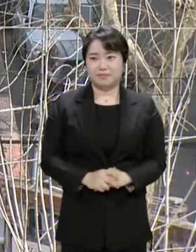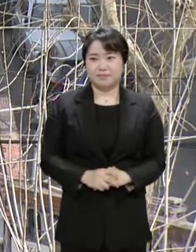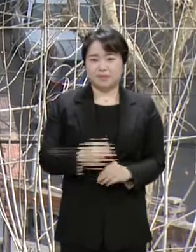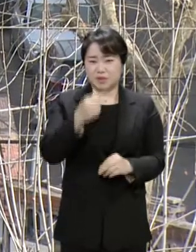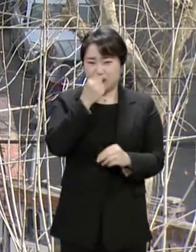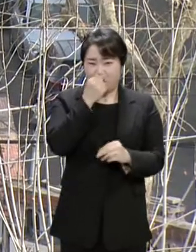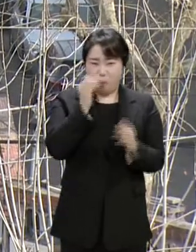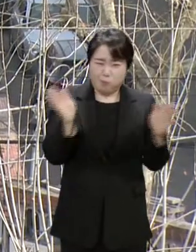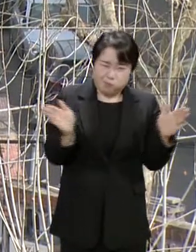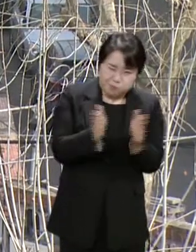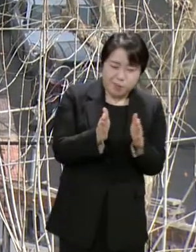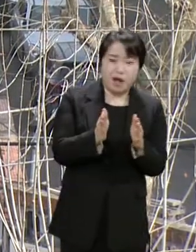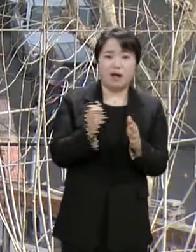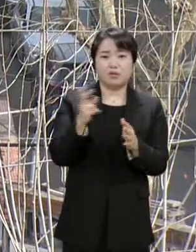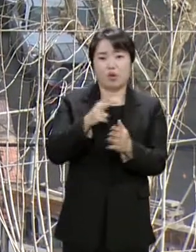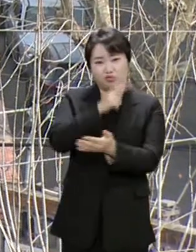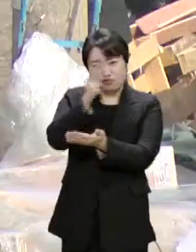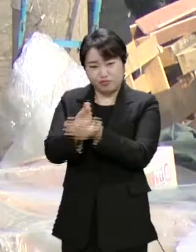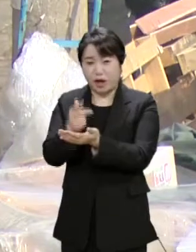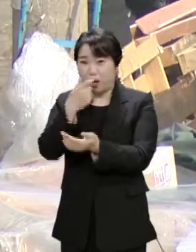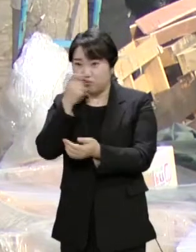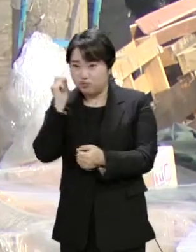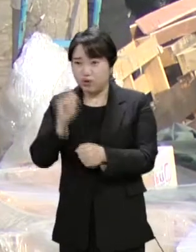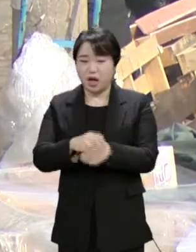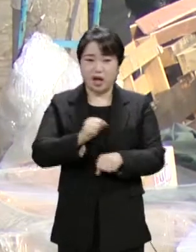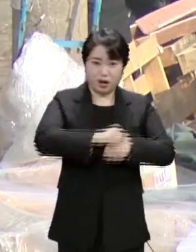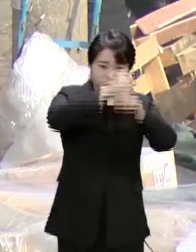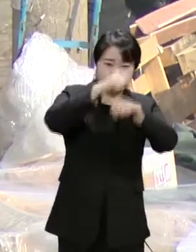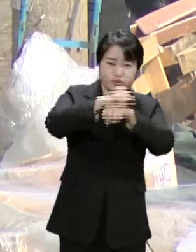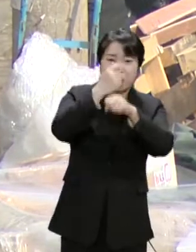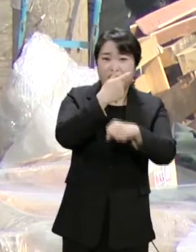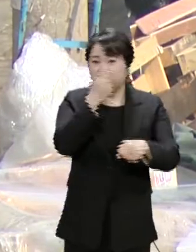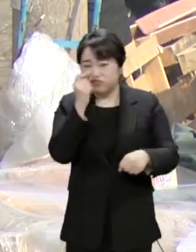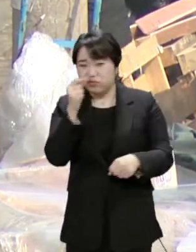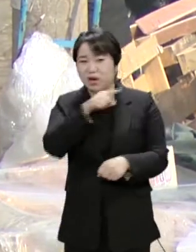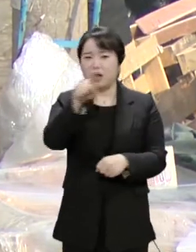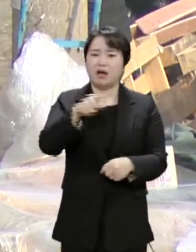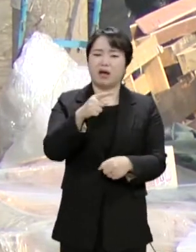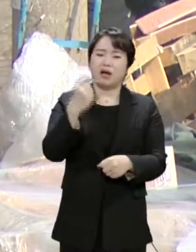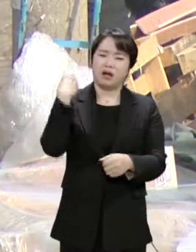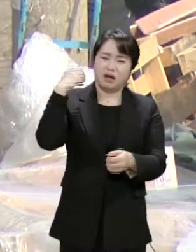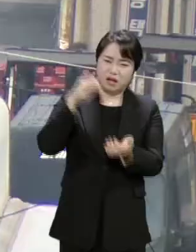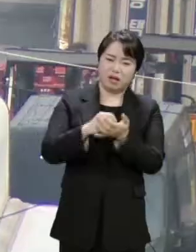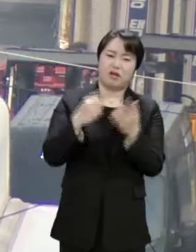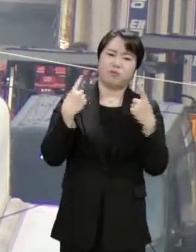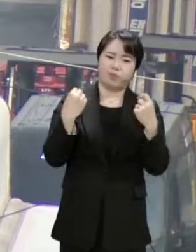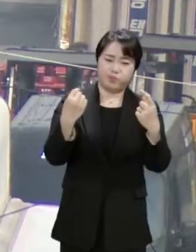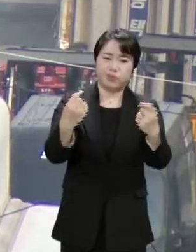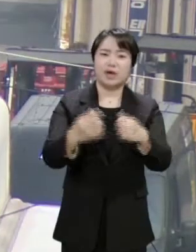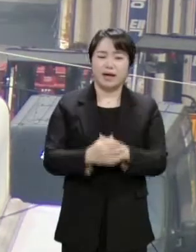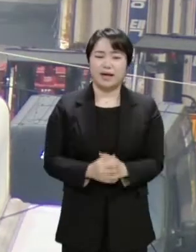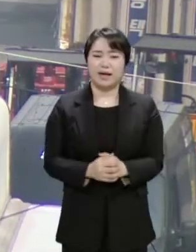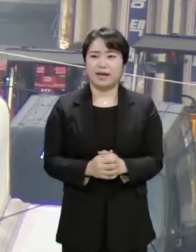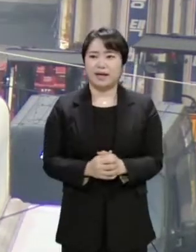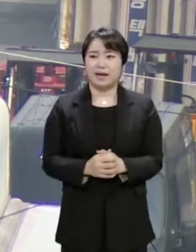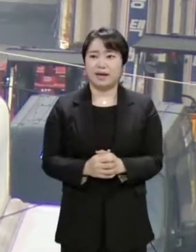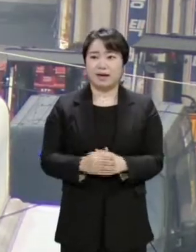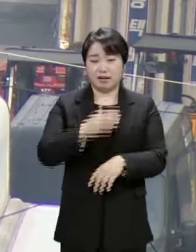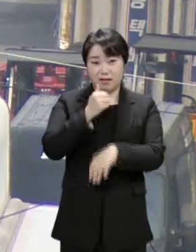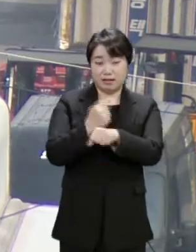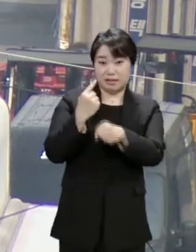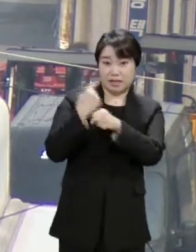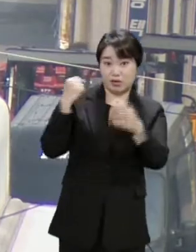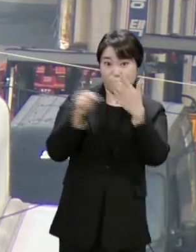협소한 도로와 주차장, 부족한 창고 공간 등 고질적인 문제가 해결되지 못한 겁니다. 그나마